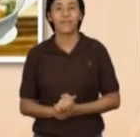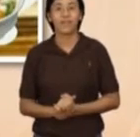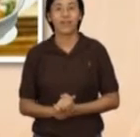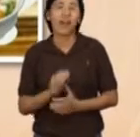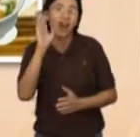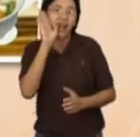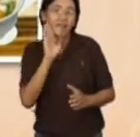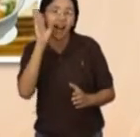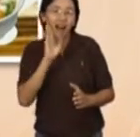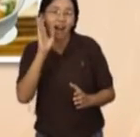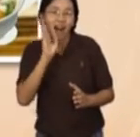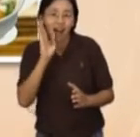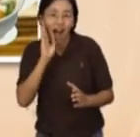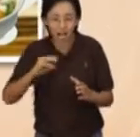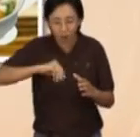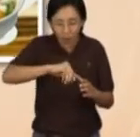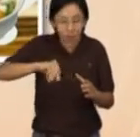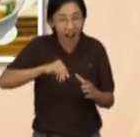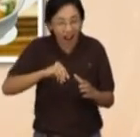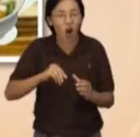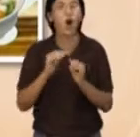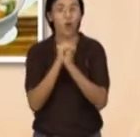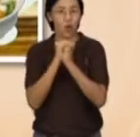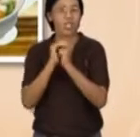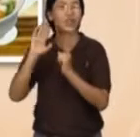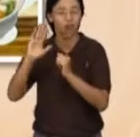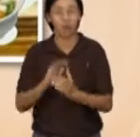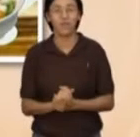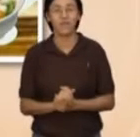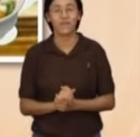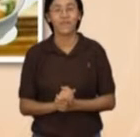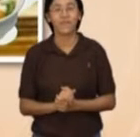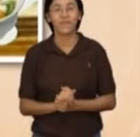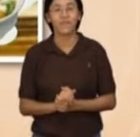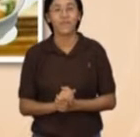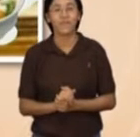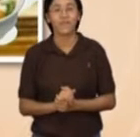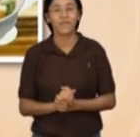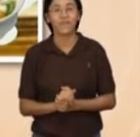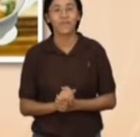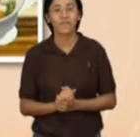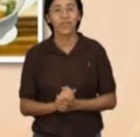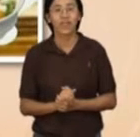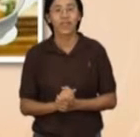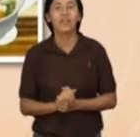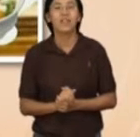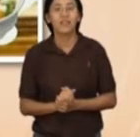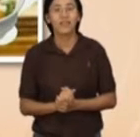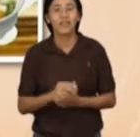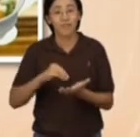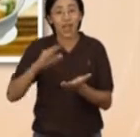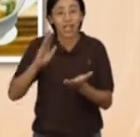ายนะฮะซึ่งตังฉ่ายนี่ก็มาจากจีนอยู่แล้ว จีนอยู่แล้ว เพราะแกงเขียดเราต้องฉ่ายแล้วก ็ ขาดไม่ได้ก็กระเทียมเจียว กระเทียมเจีย